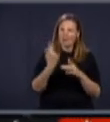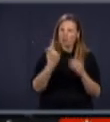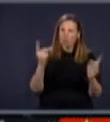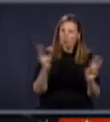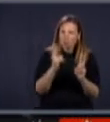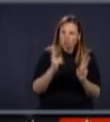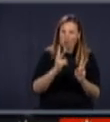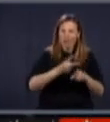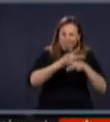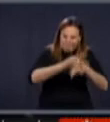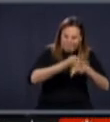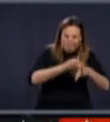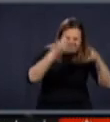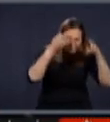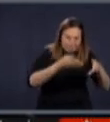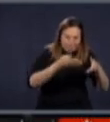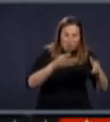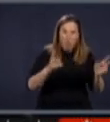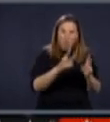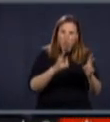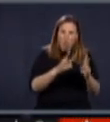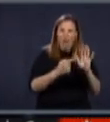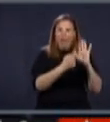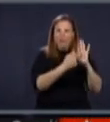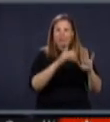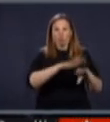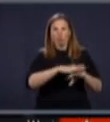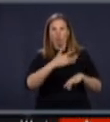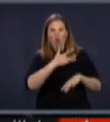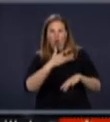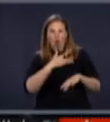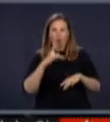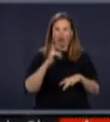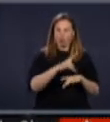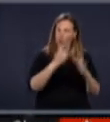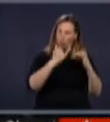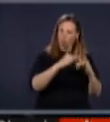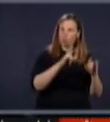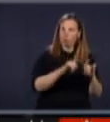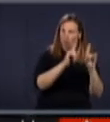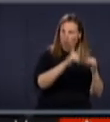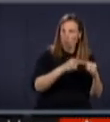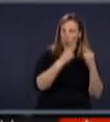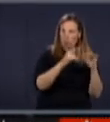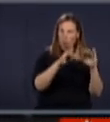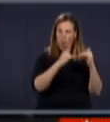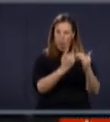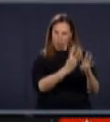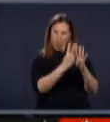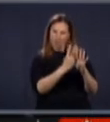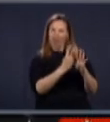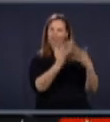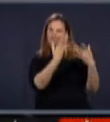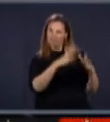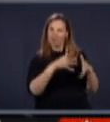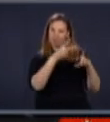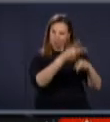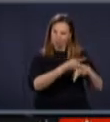ou semi-urgents, et notamment en cardiologie et en oncologie. Alors, tous ces patients-là ont pu recevoir des